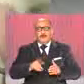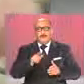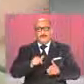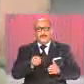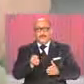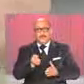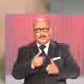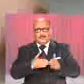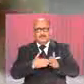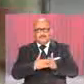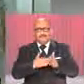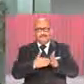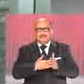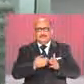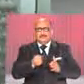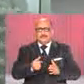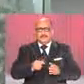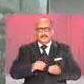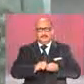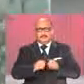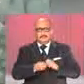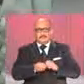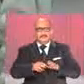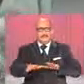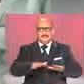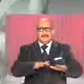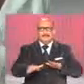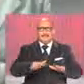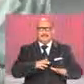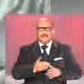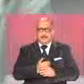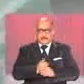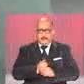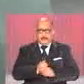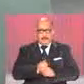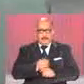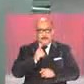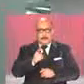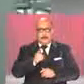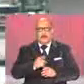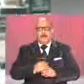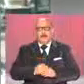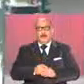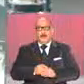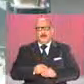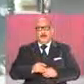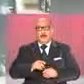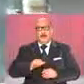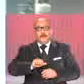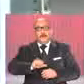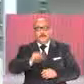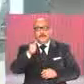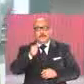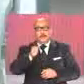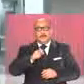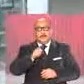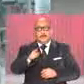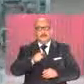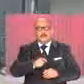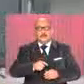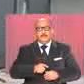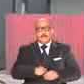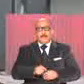ذاتية، وينتظران دعما من سلطات الإشراف واستكمال تدخلات الوكالة الوطنية للنهوض بالاستثمارات